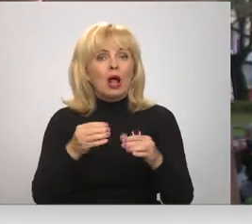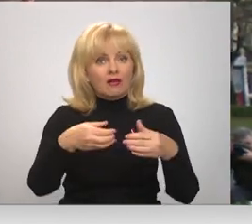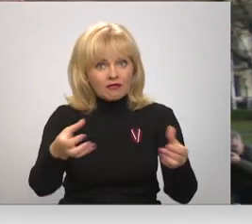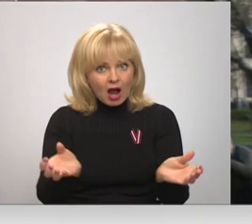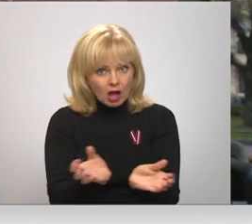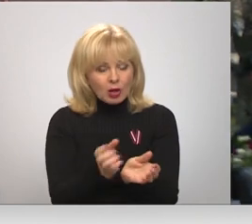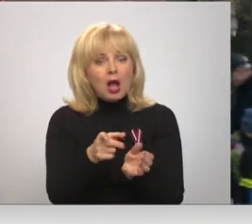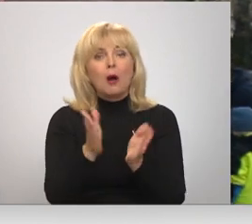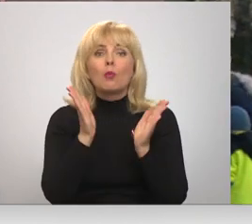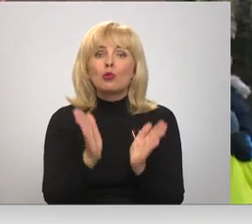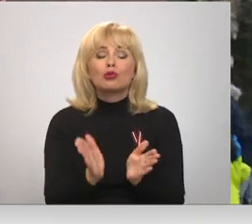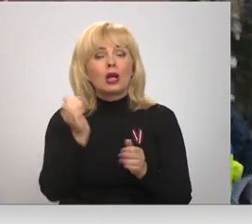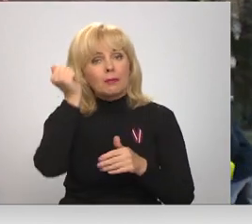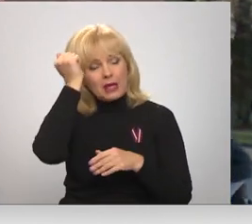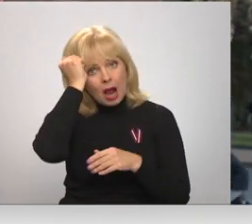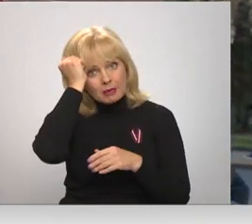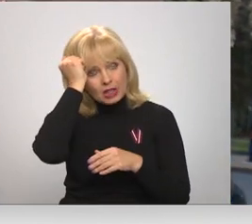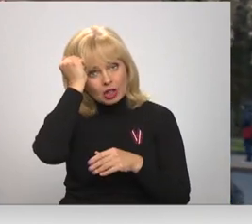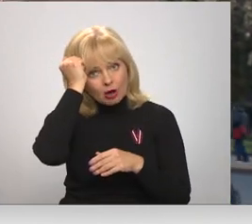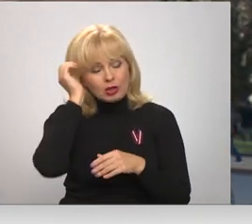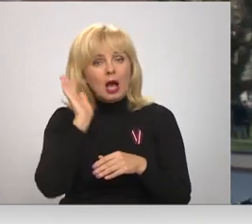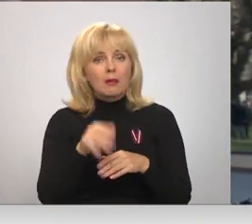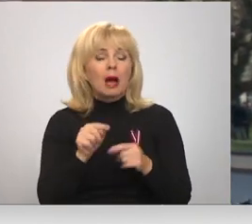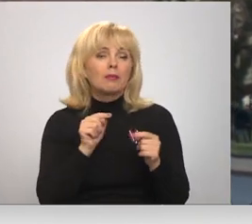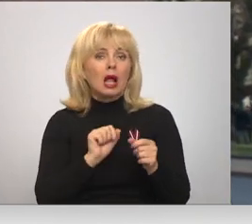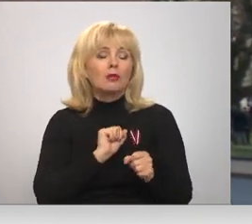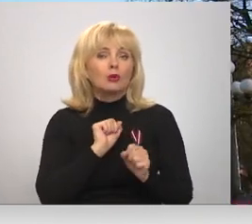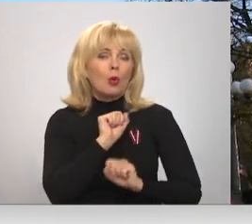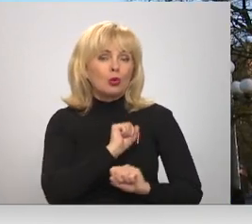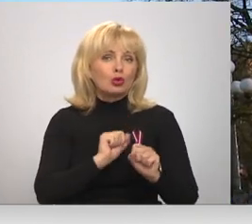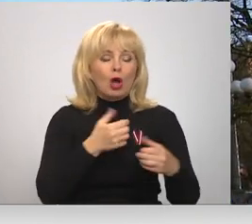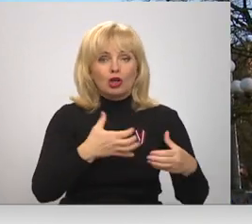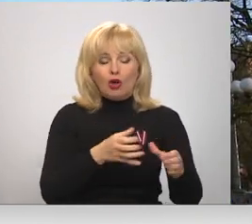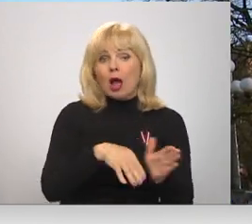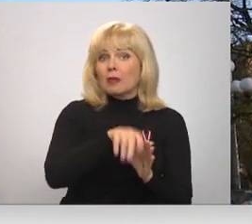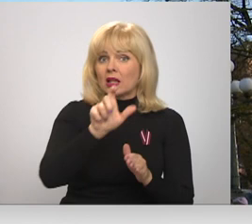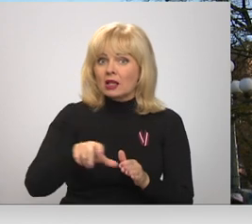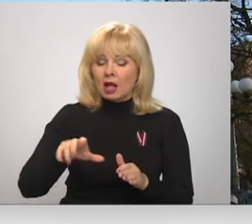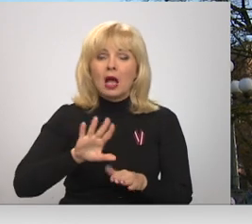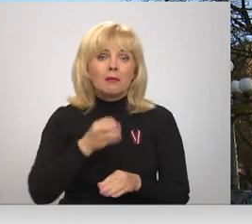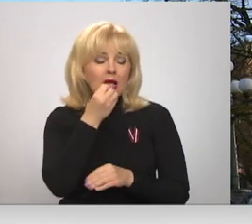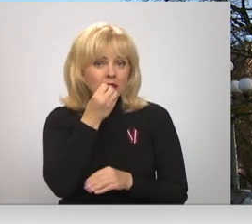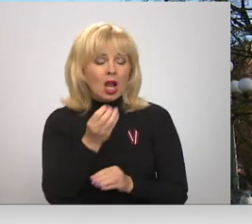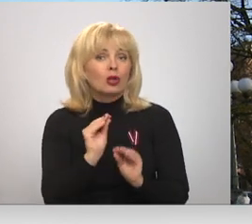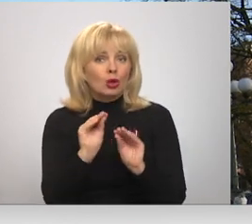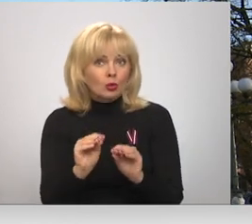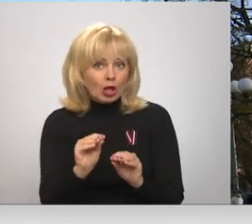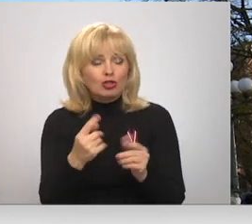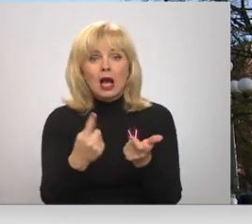pie mūžīga piemiņa nacionālās pretošās kustību dalībniekiem. Pēc oficiālās ziedu likšanas cilvēku skaits